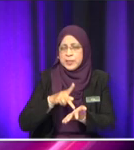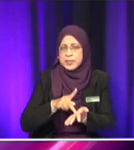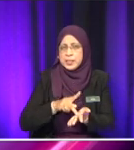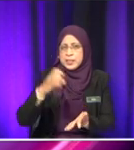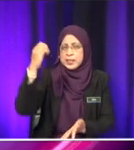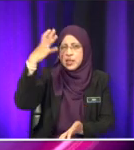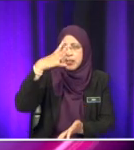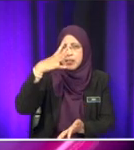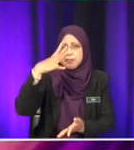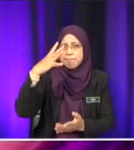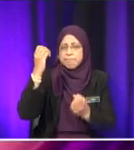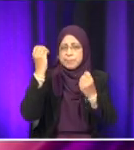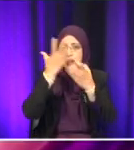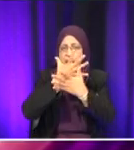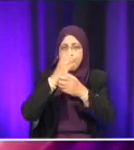gelap kerennya